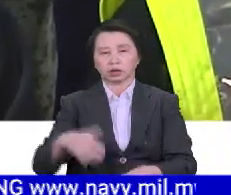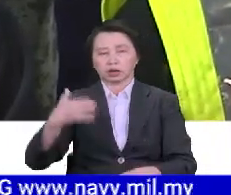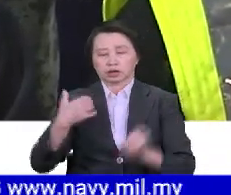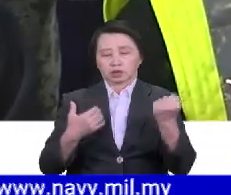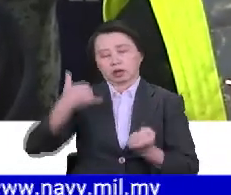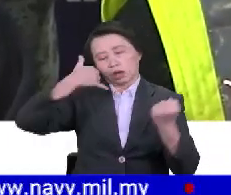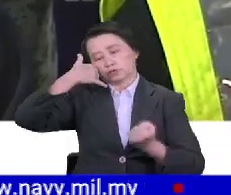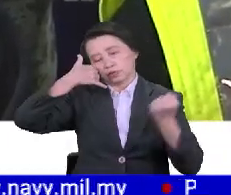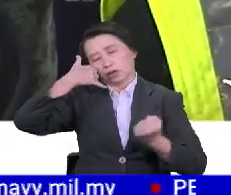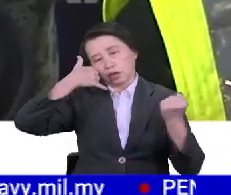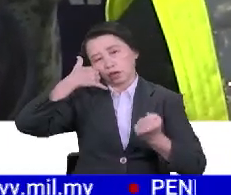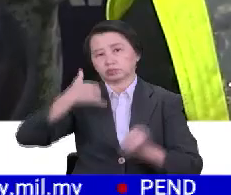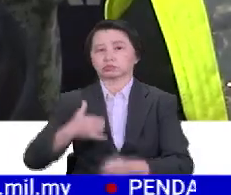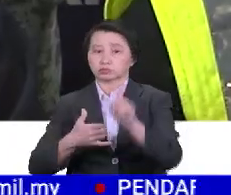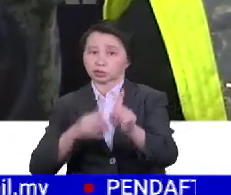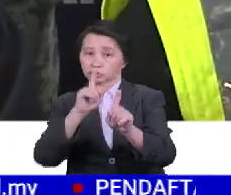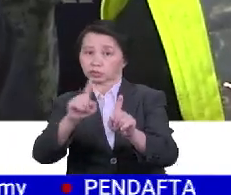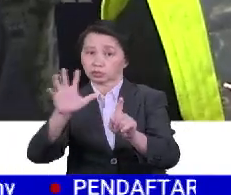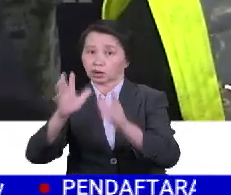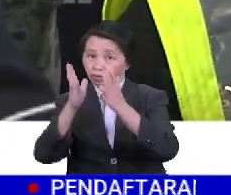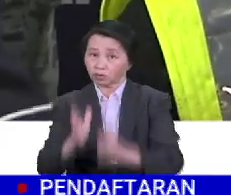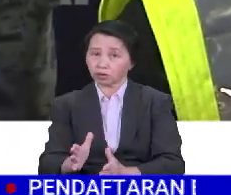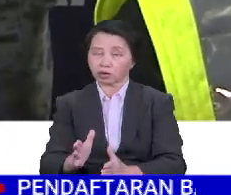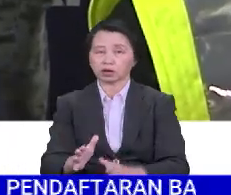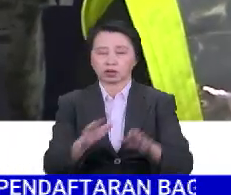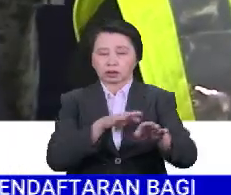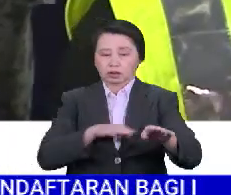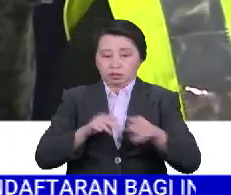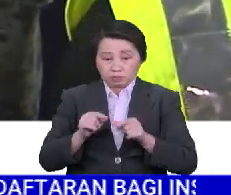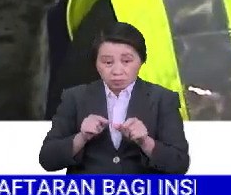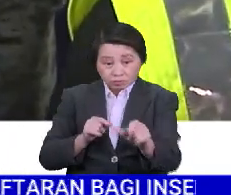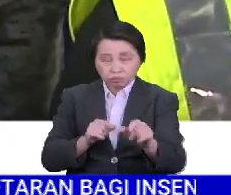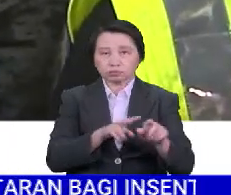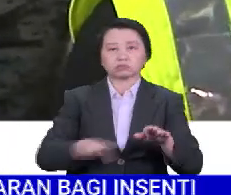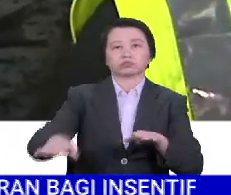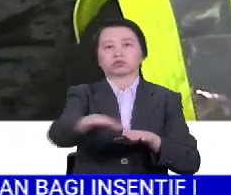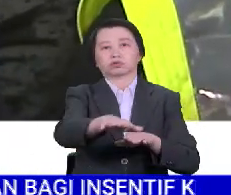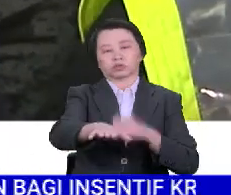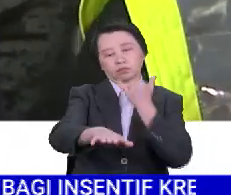bimbit semasa memandu 115, memotong barisan double line